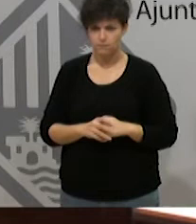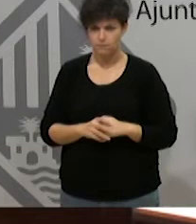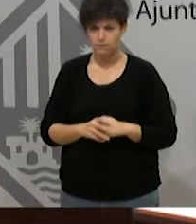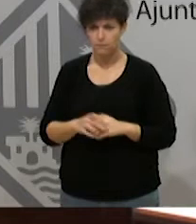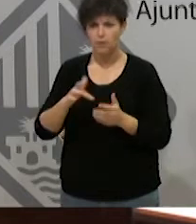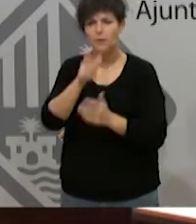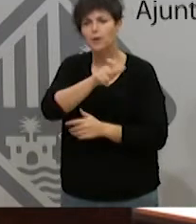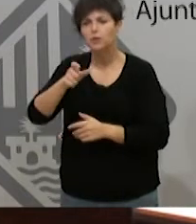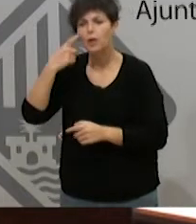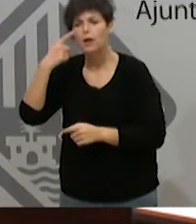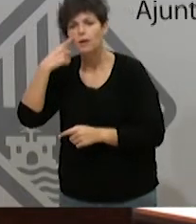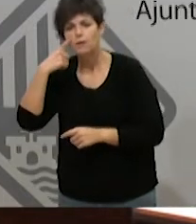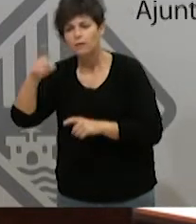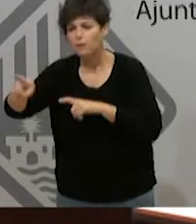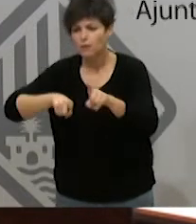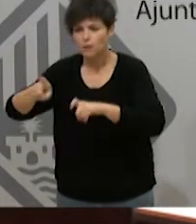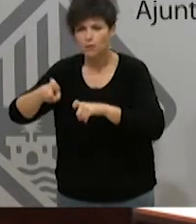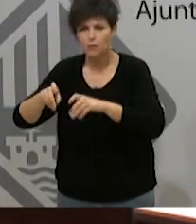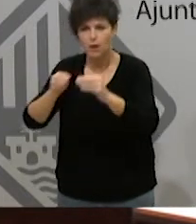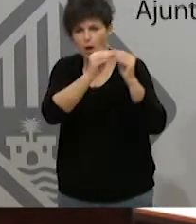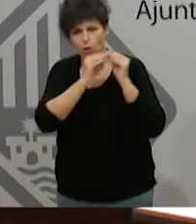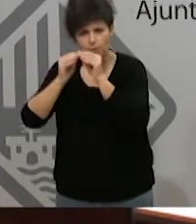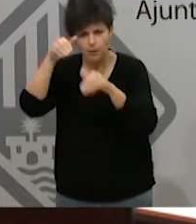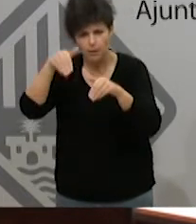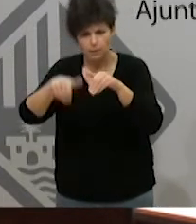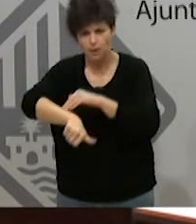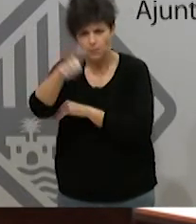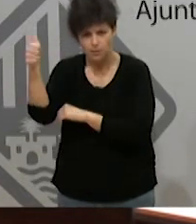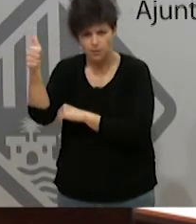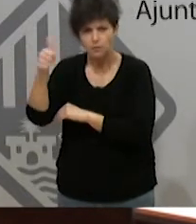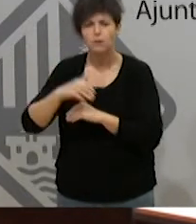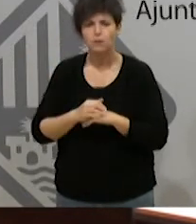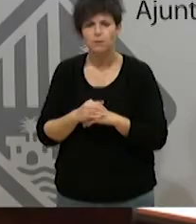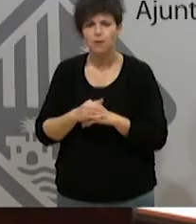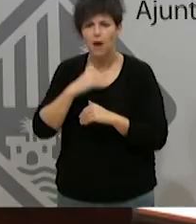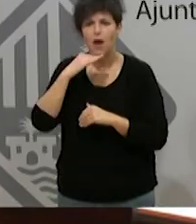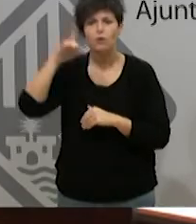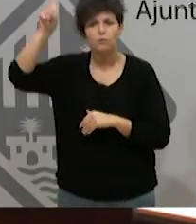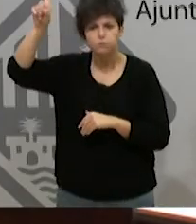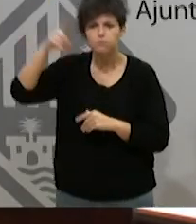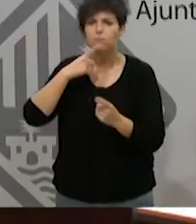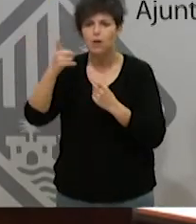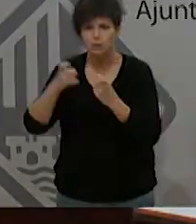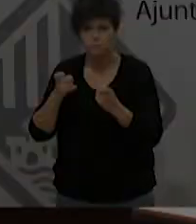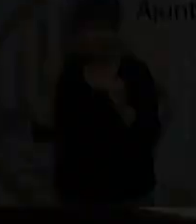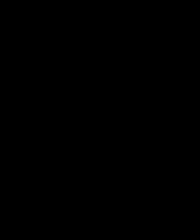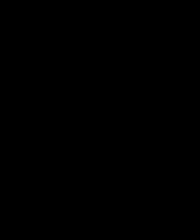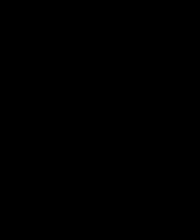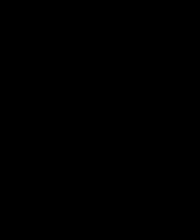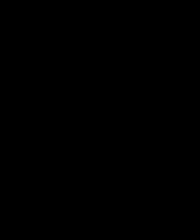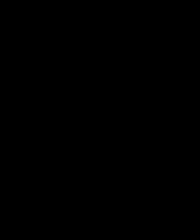Designació d'interventors, podem aprovar per unanimitat. Prets i preguntes? Molt bé.